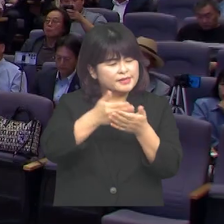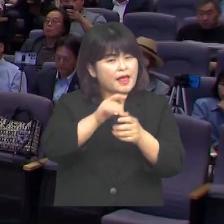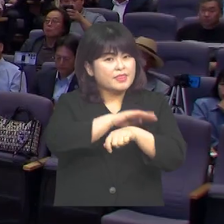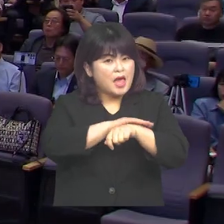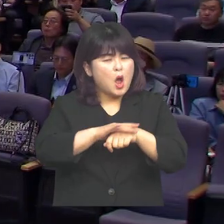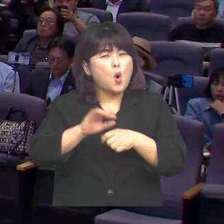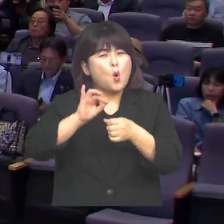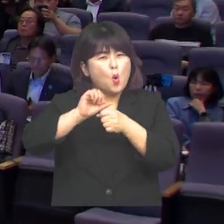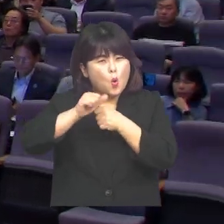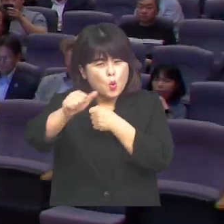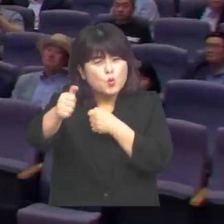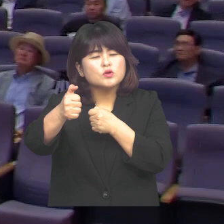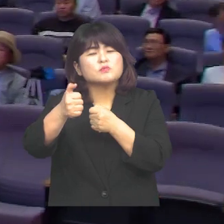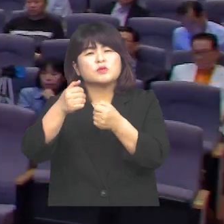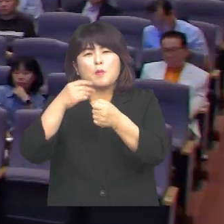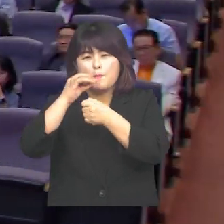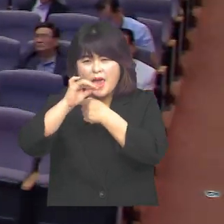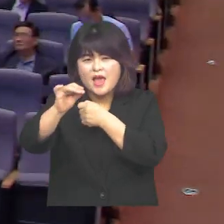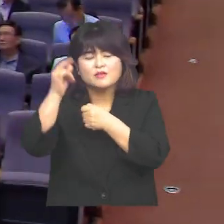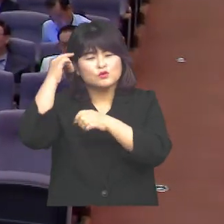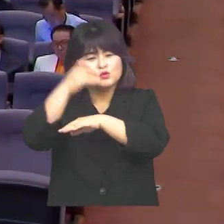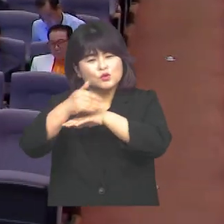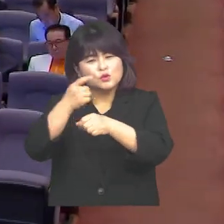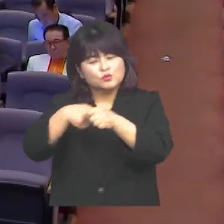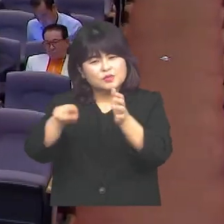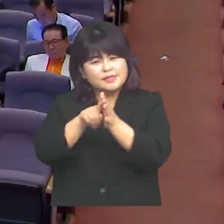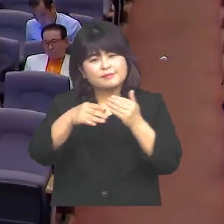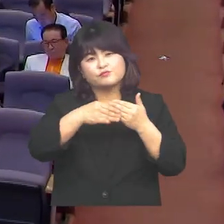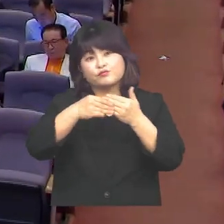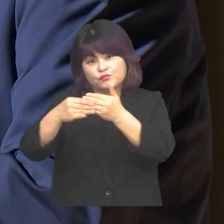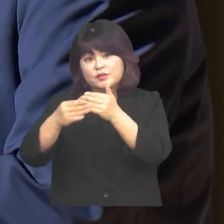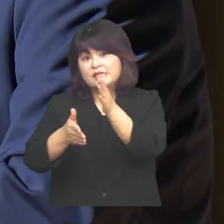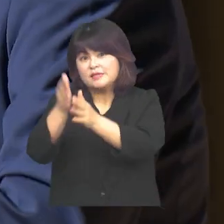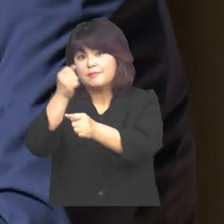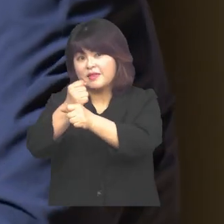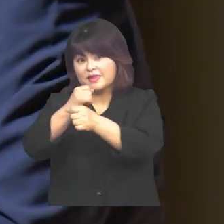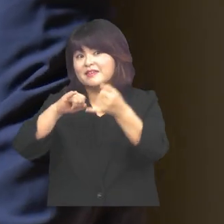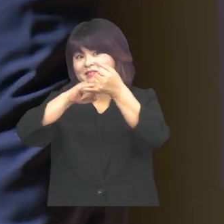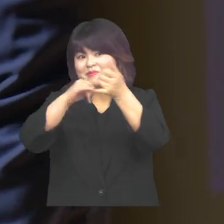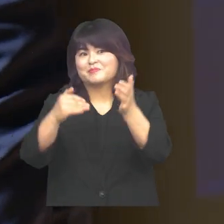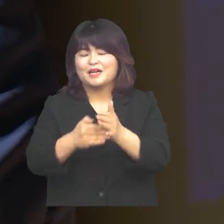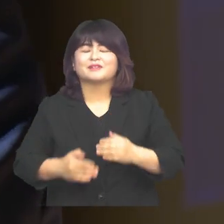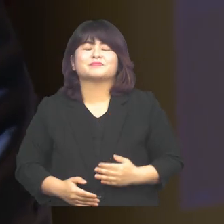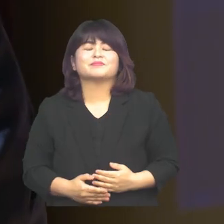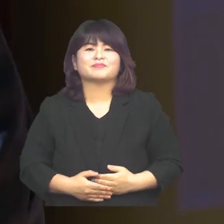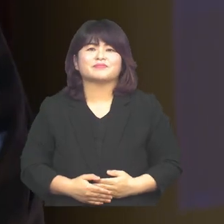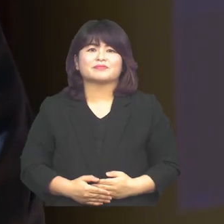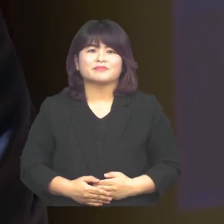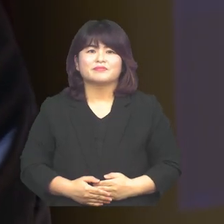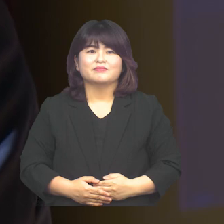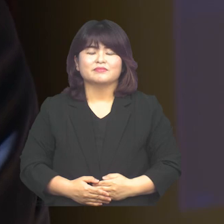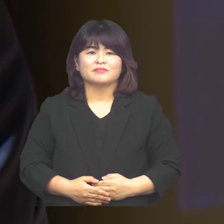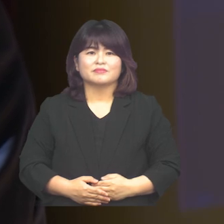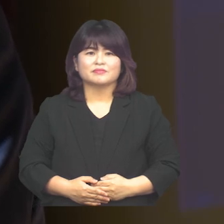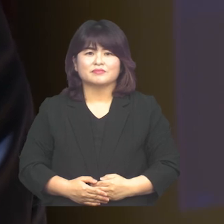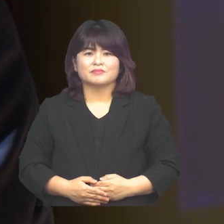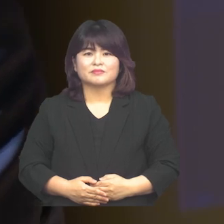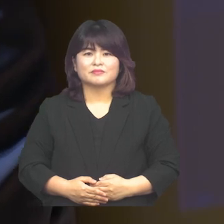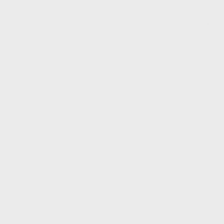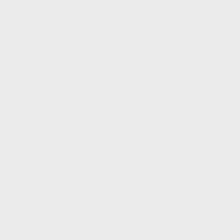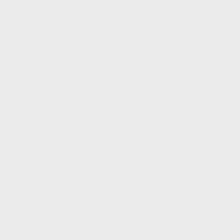상상력을 발휘해 50년, 100년 뒤를 내다보는 정책으로 대한민국을 선도하는 도시를 만들겠다고 말했습니다.